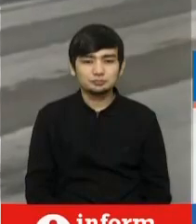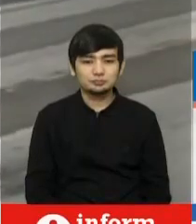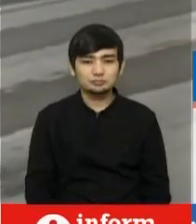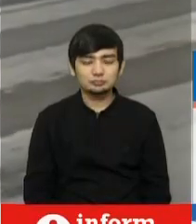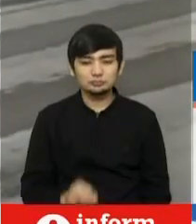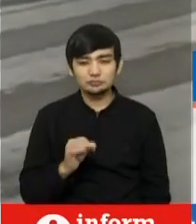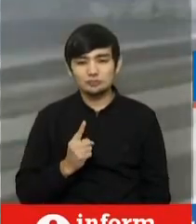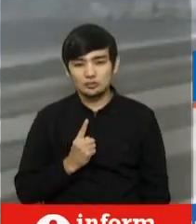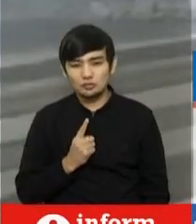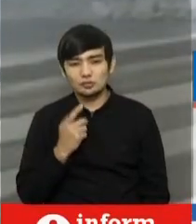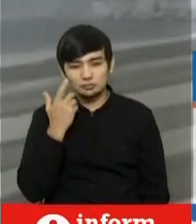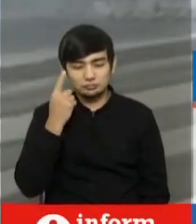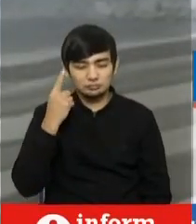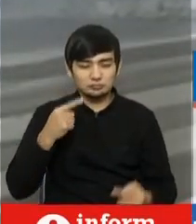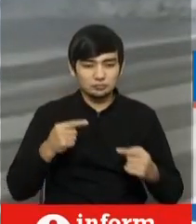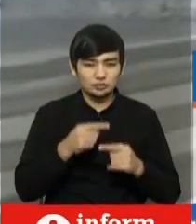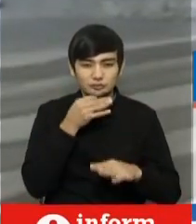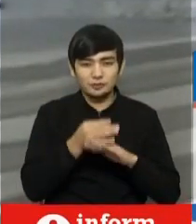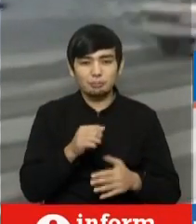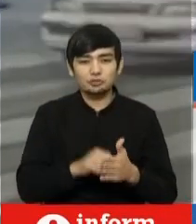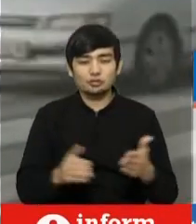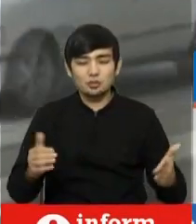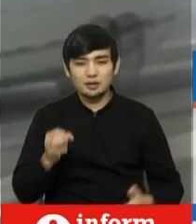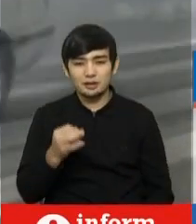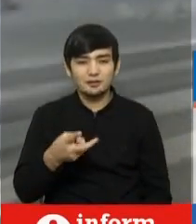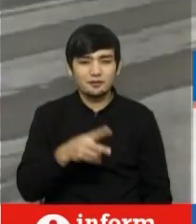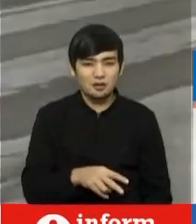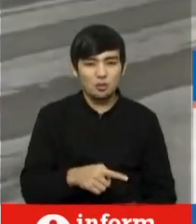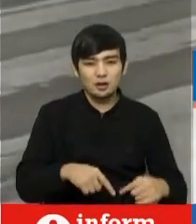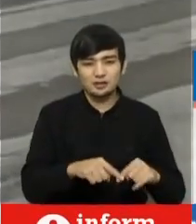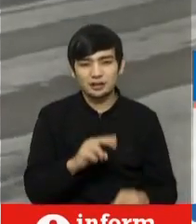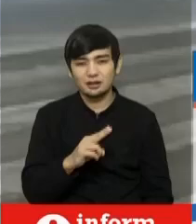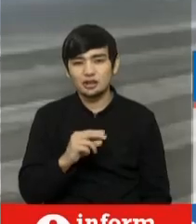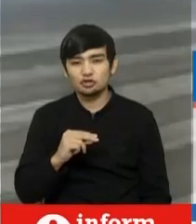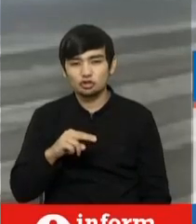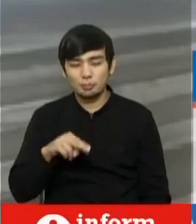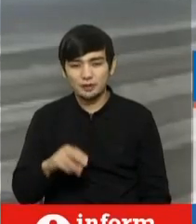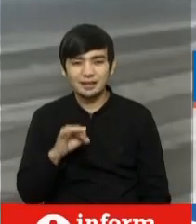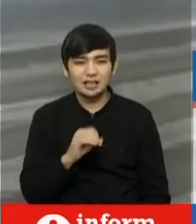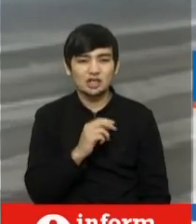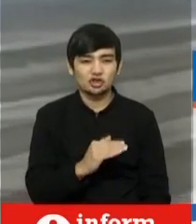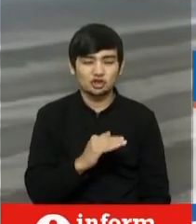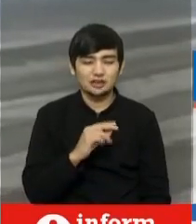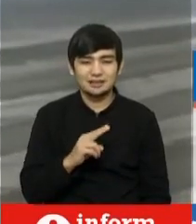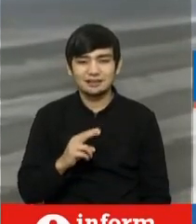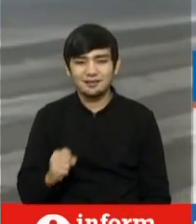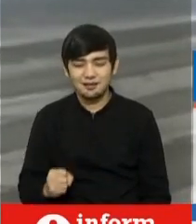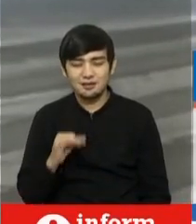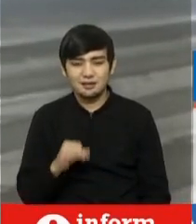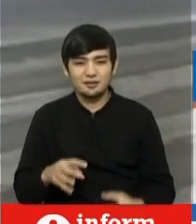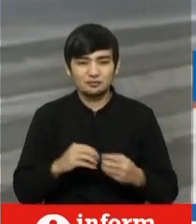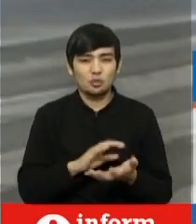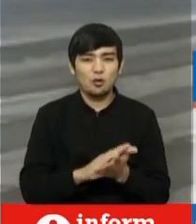Ну, ждем результатов. У нас в городе две организации. Это ГЧП и ЖКХ. При этом ЖКХ заключала договор с